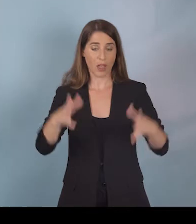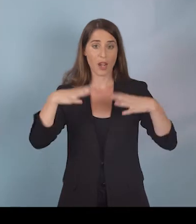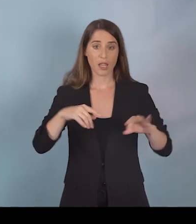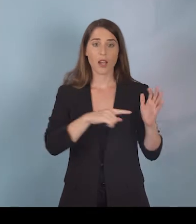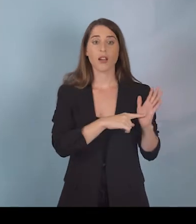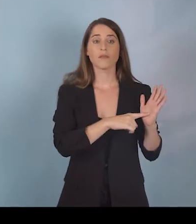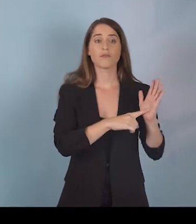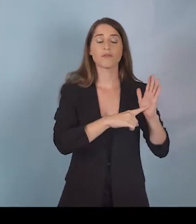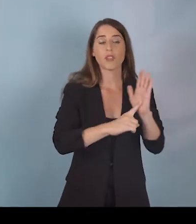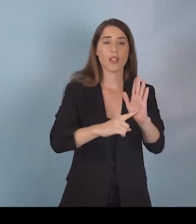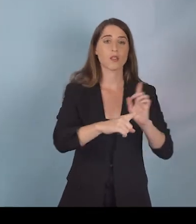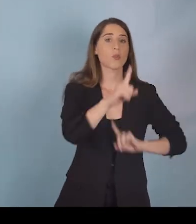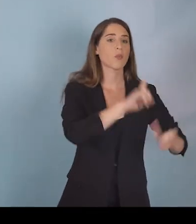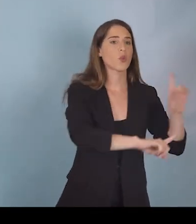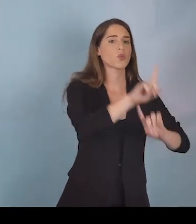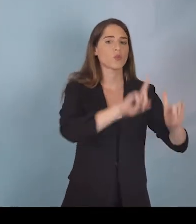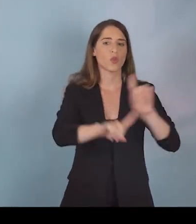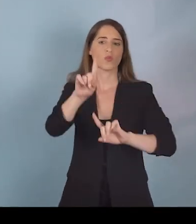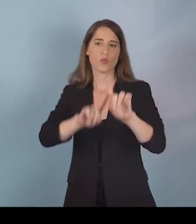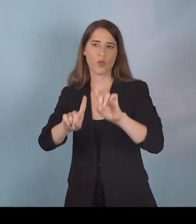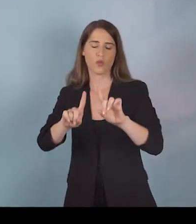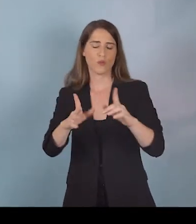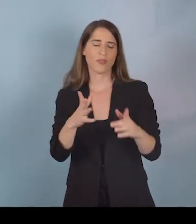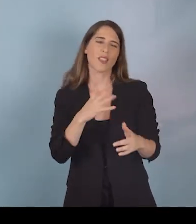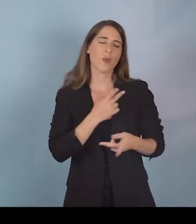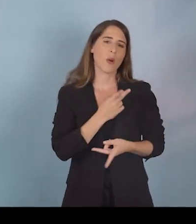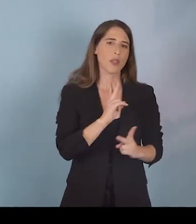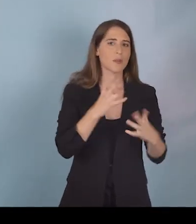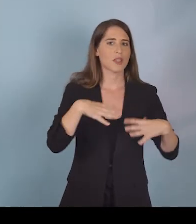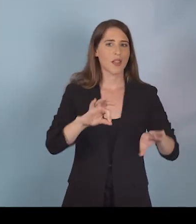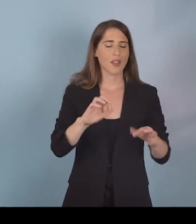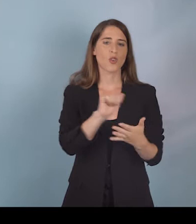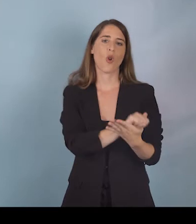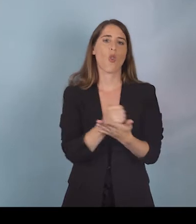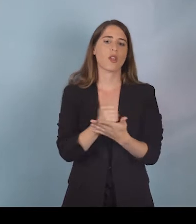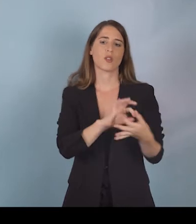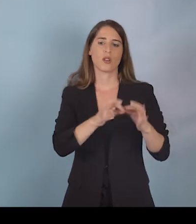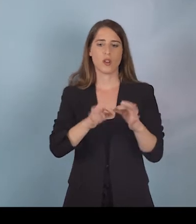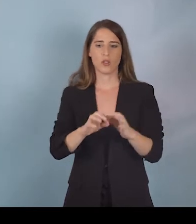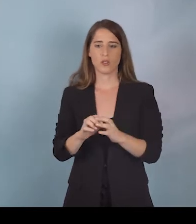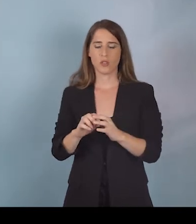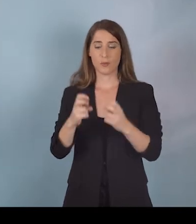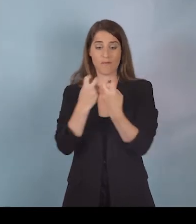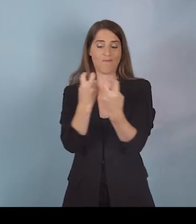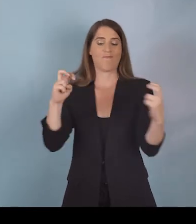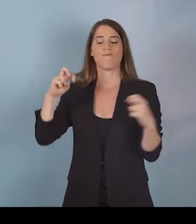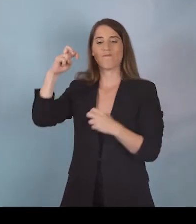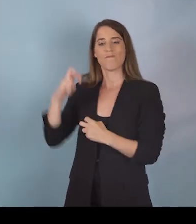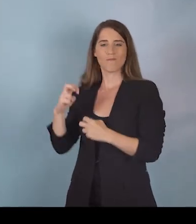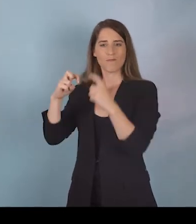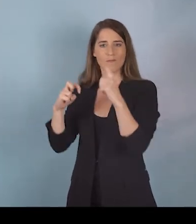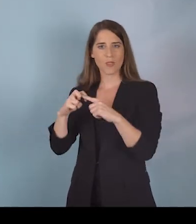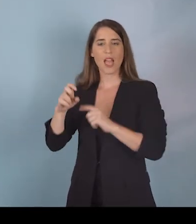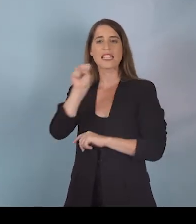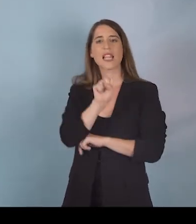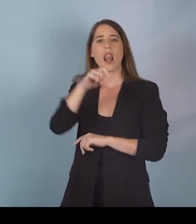οποία συμμετέχουν στο πάνελ. Θα μου επιτρέψετε να ξεκινήσω από τις ΛΟΑΤΚΙ οργανώσεις. Η Στέλλα Ιμπελιά από τις